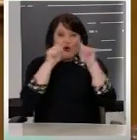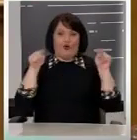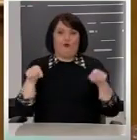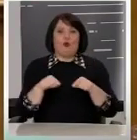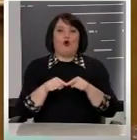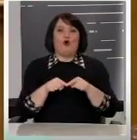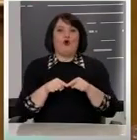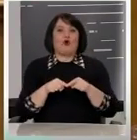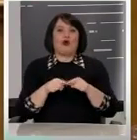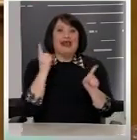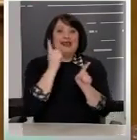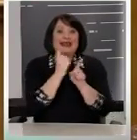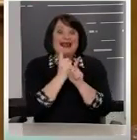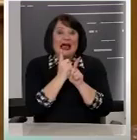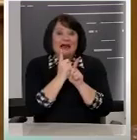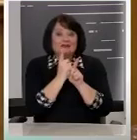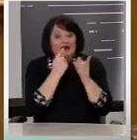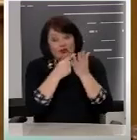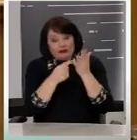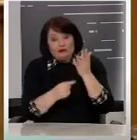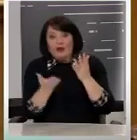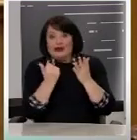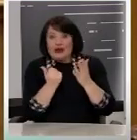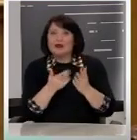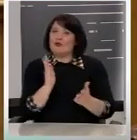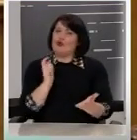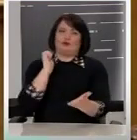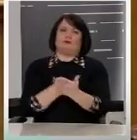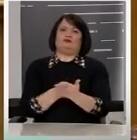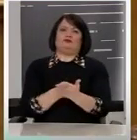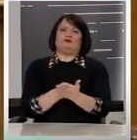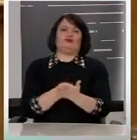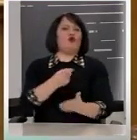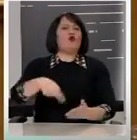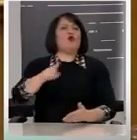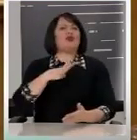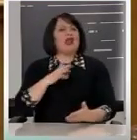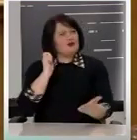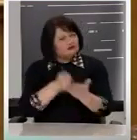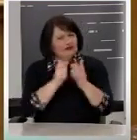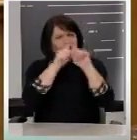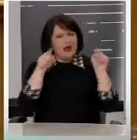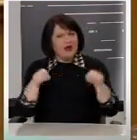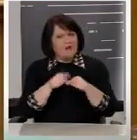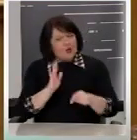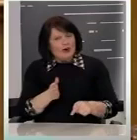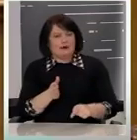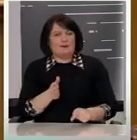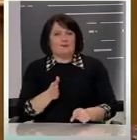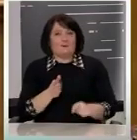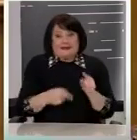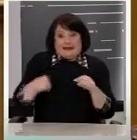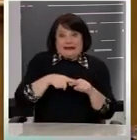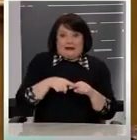δεν έχουν ειδικά χαρακτηριστικά, άρα μπορούν να αγοραστούν από όποιον θέλουν. Αλλά επιτρέψτε μου μόνο να